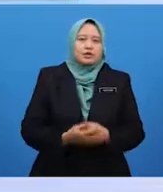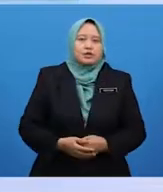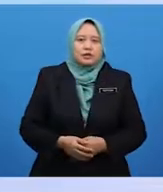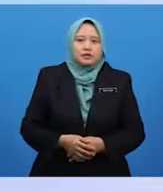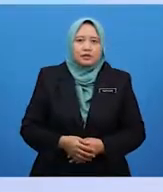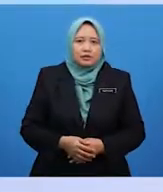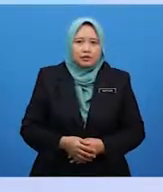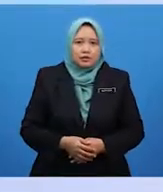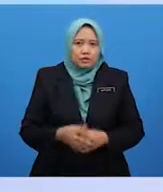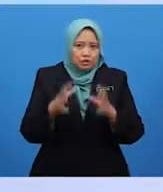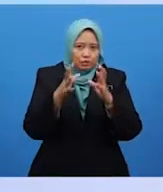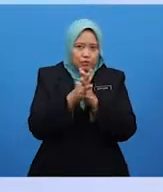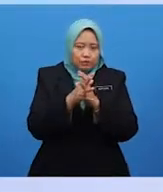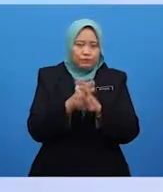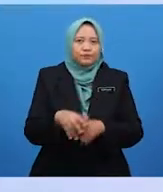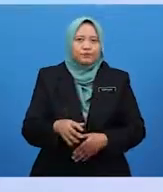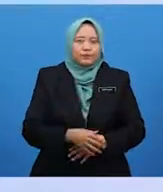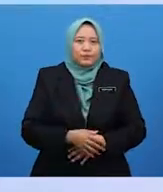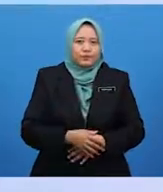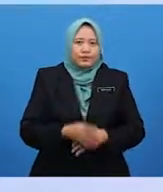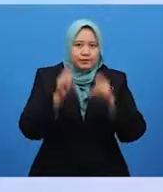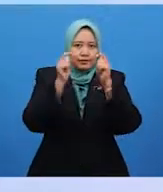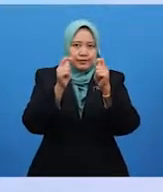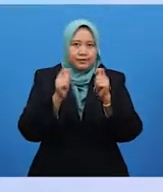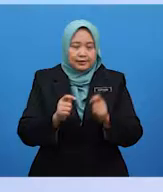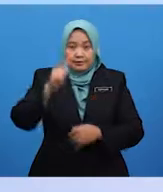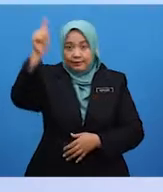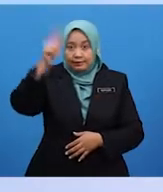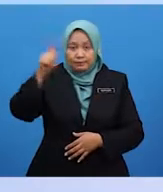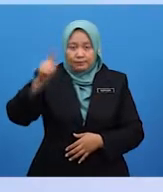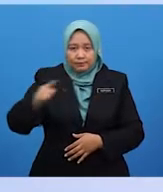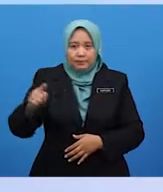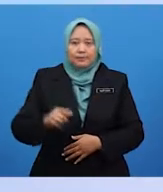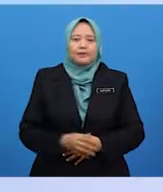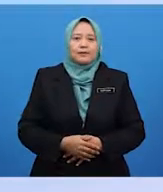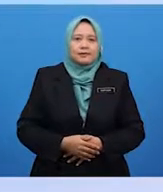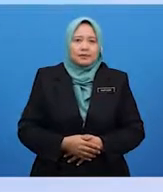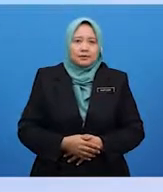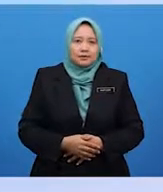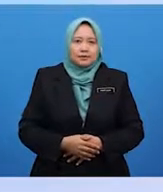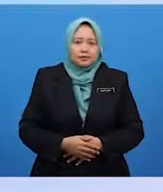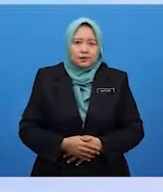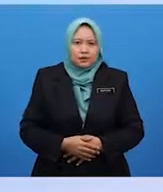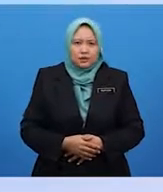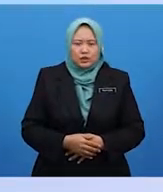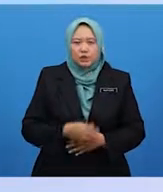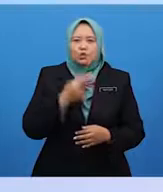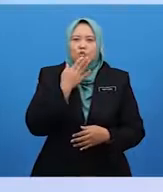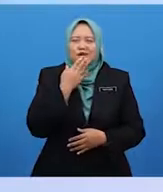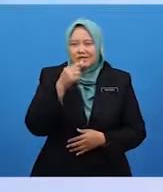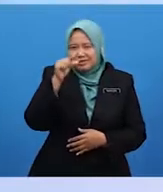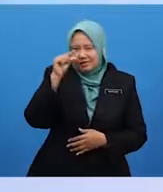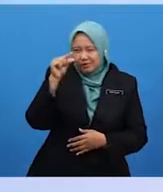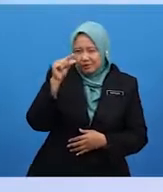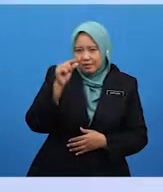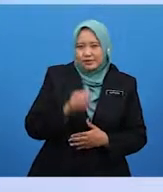kita ada yang keempat, teknik kilatan ataupun glazing. Glazing. Okey, sapuan warna yang nipis dan dihasilkan lapisan